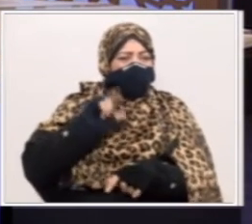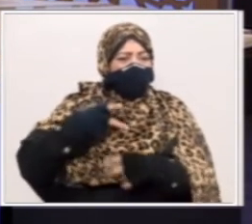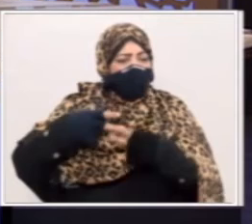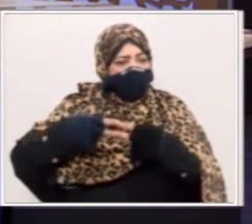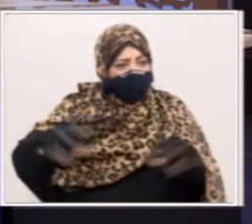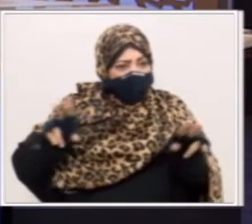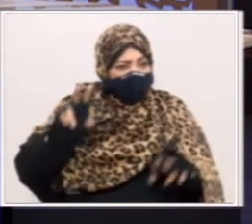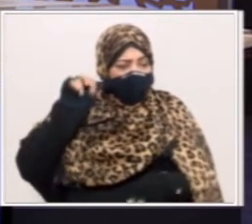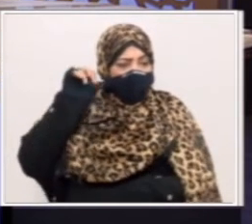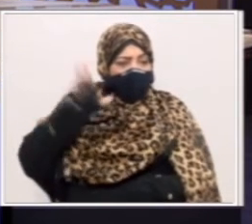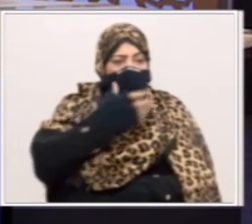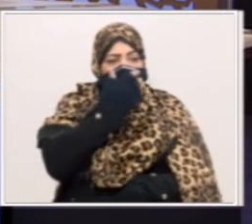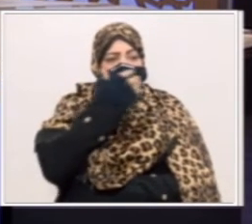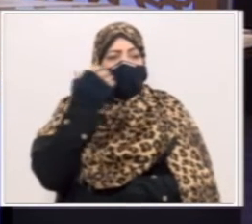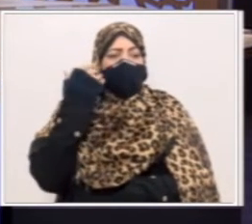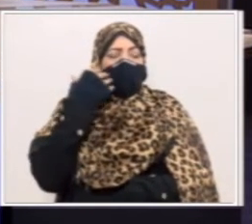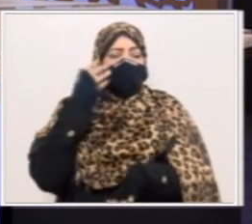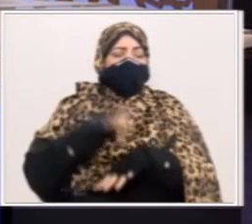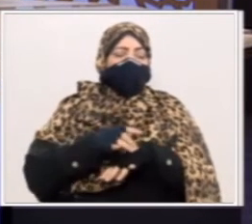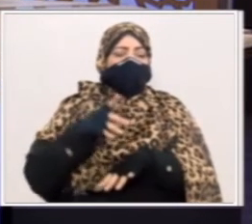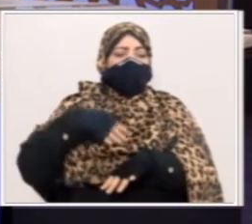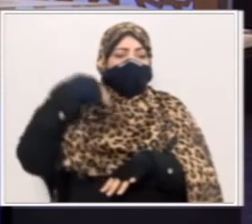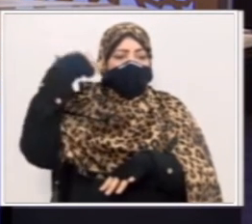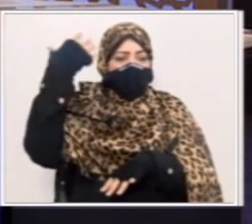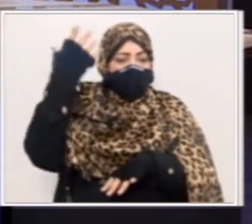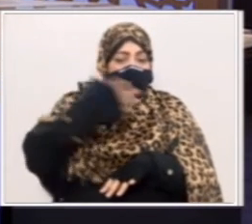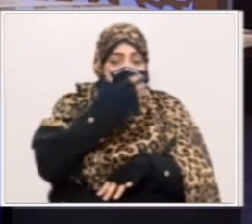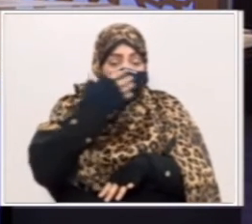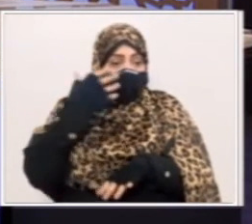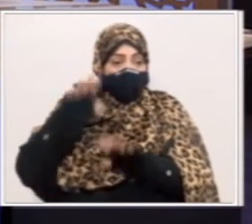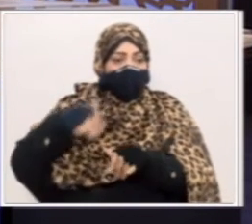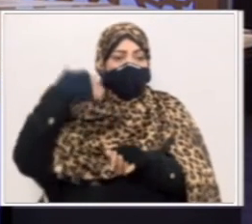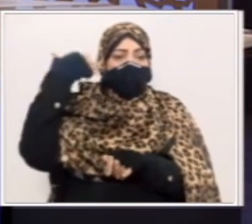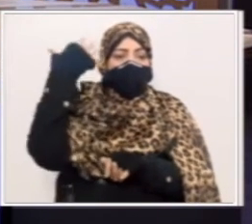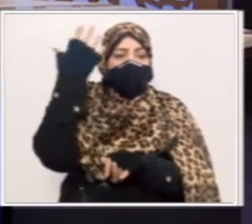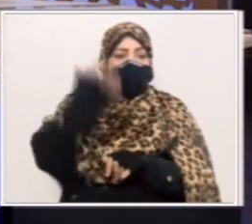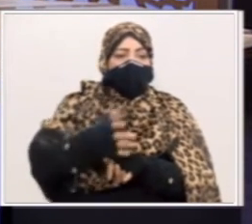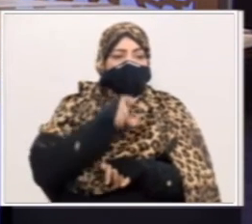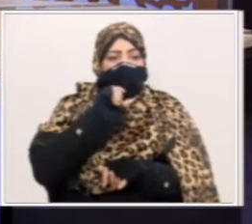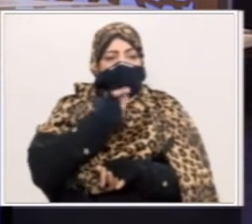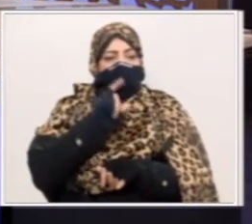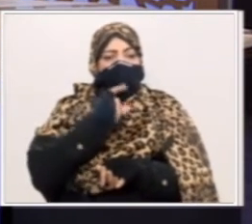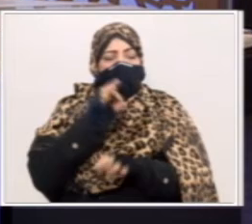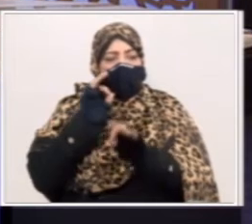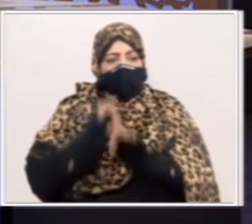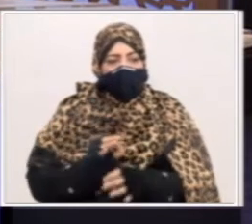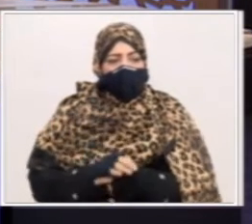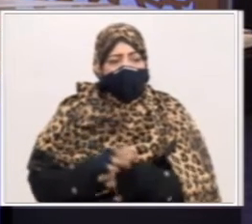الأيام. فأنت ما دام أذن لك بالصوم بعد رمضان أحيانا الله عز وجل كل مرة